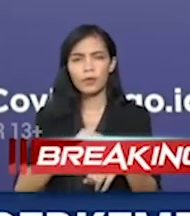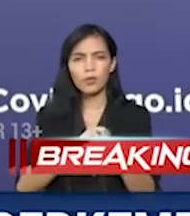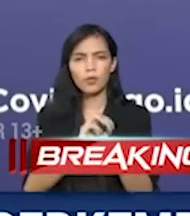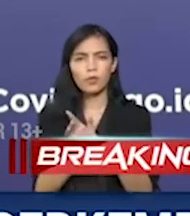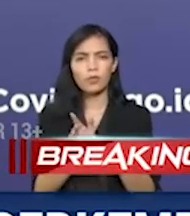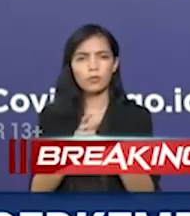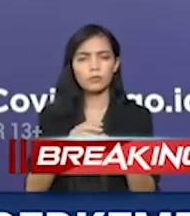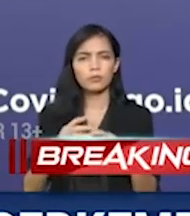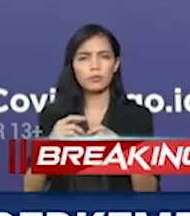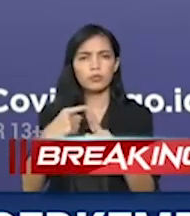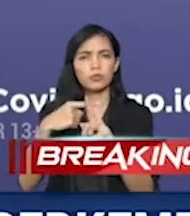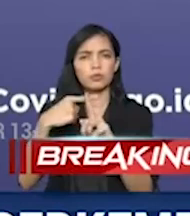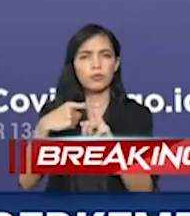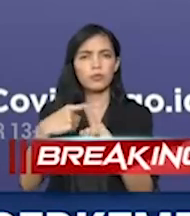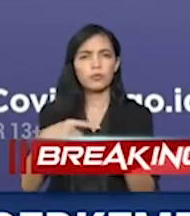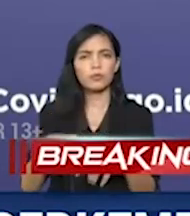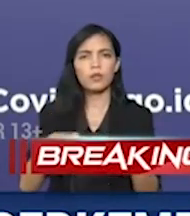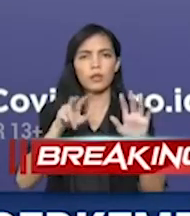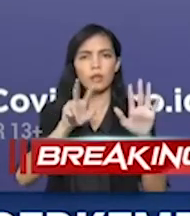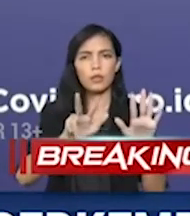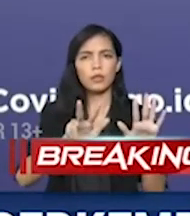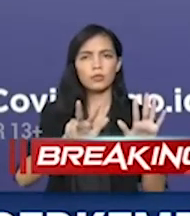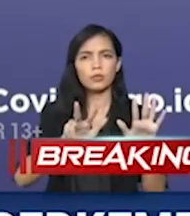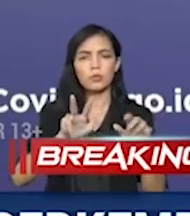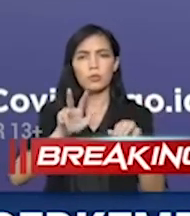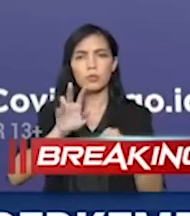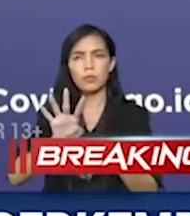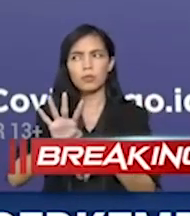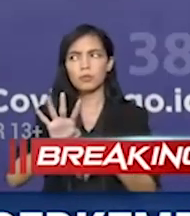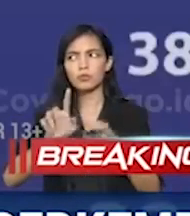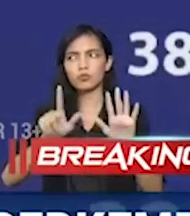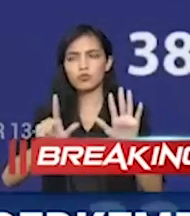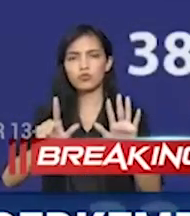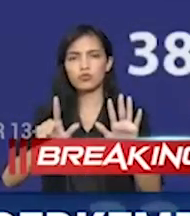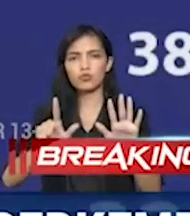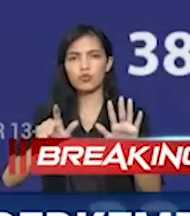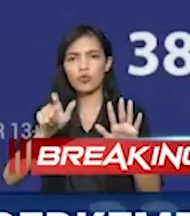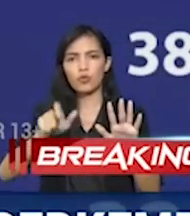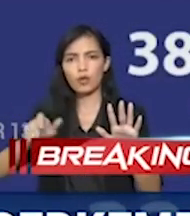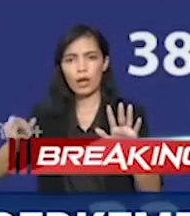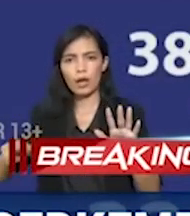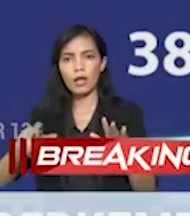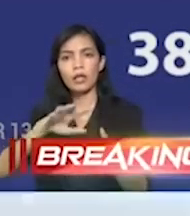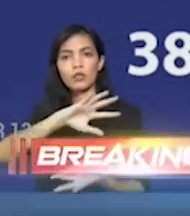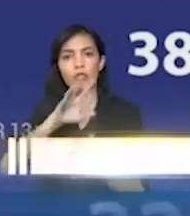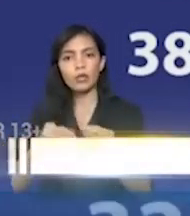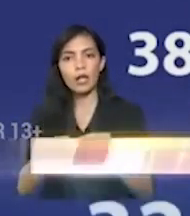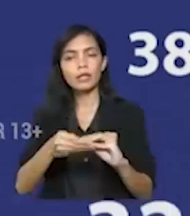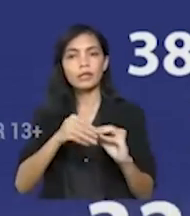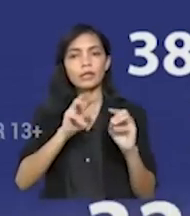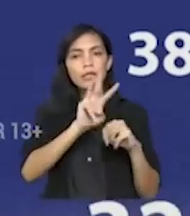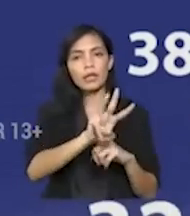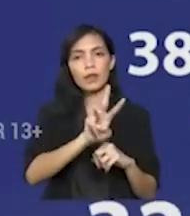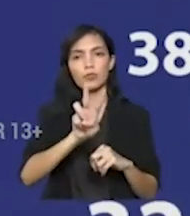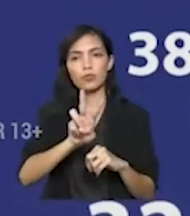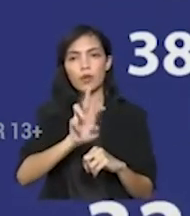positif ditemukan 847 orang sehingga totalnya menjadi